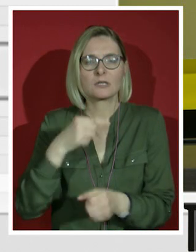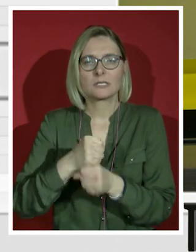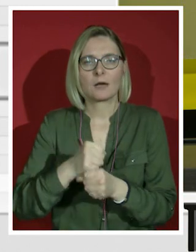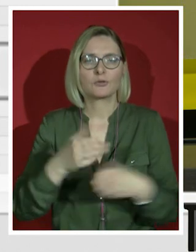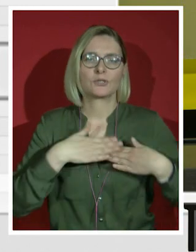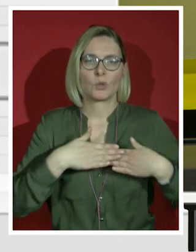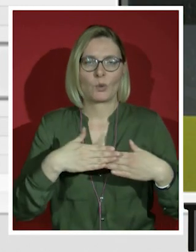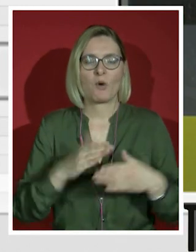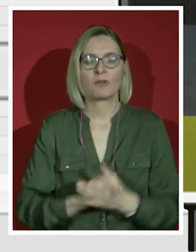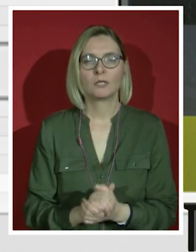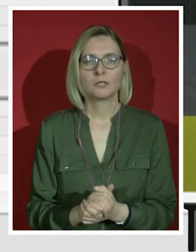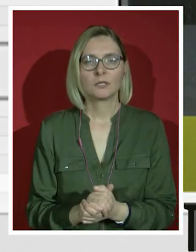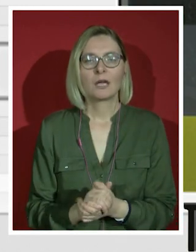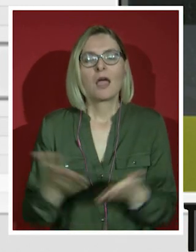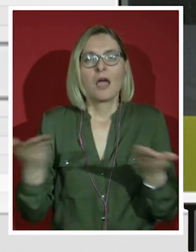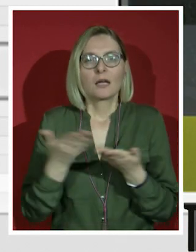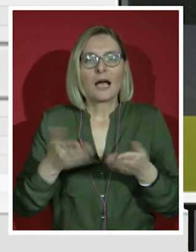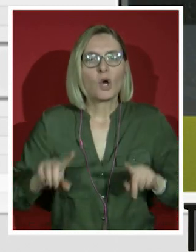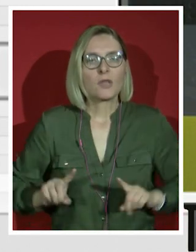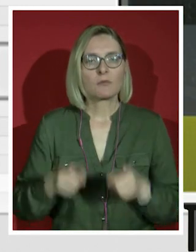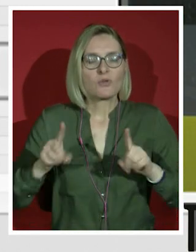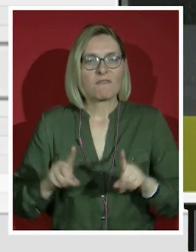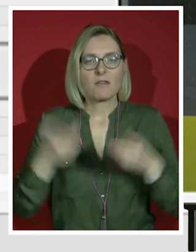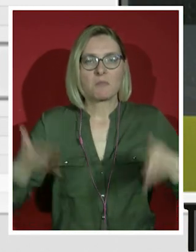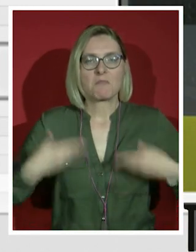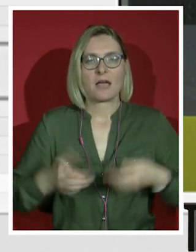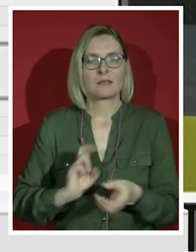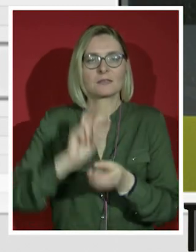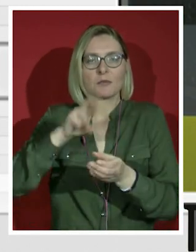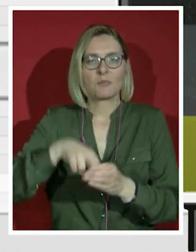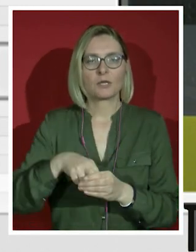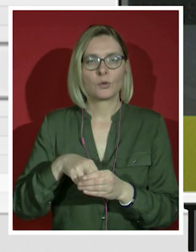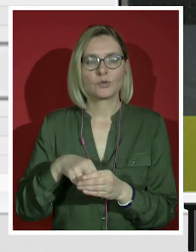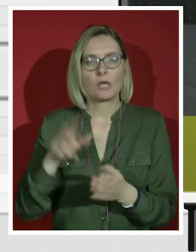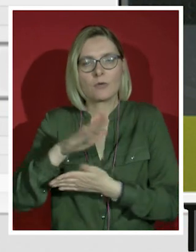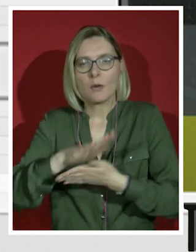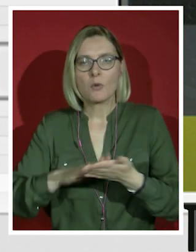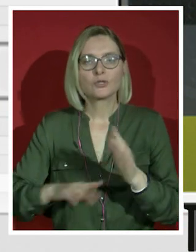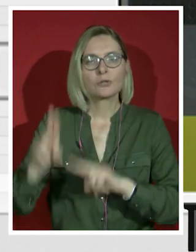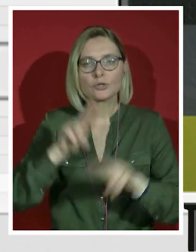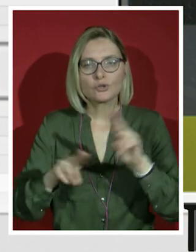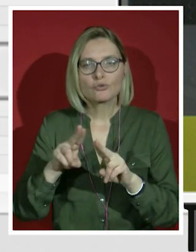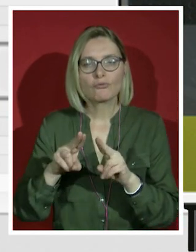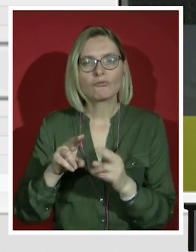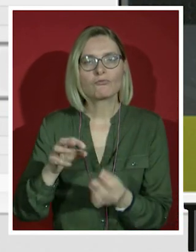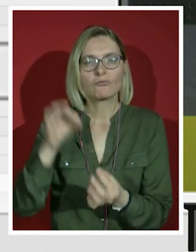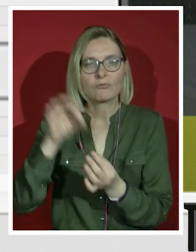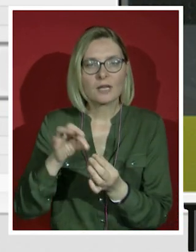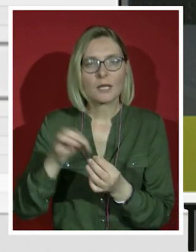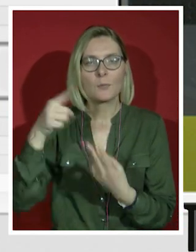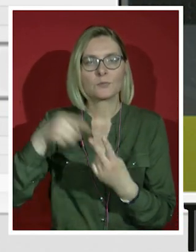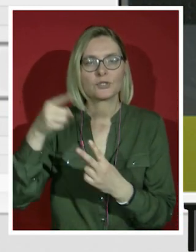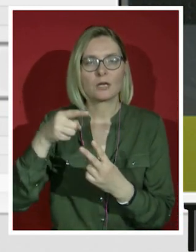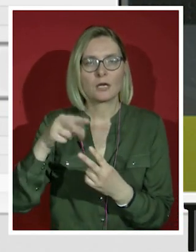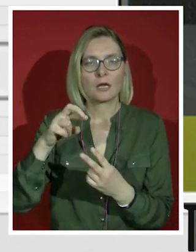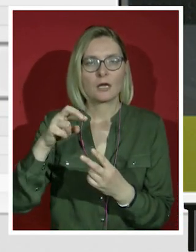поинако. Така, така. Како да ги мотивираме младите да се приклучат, еве, да почнат, да се занимаваат со